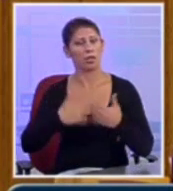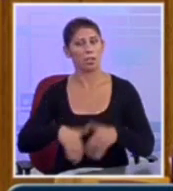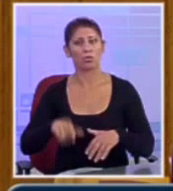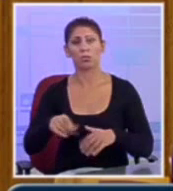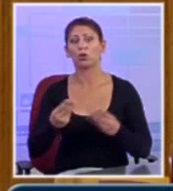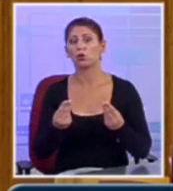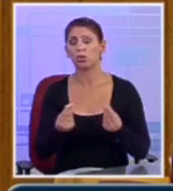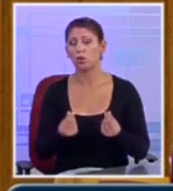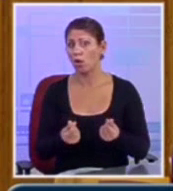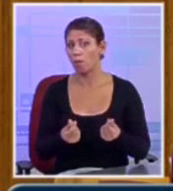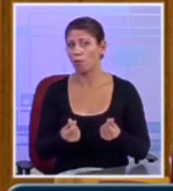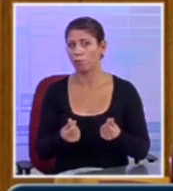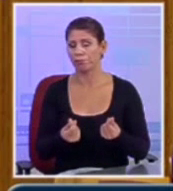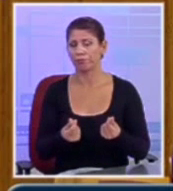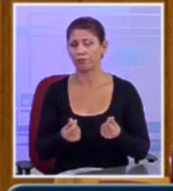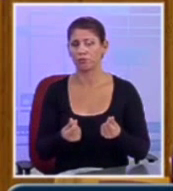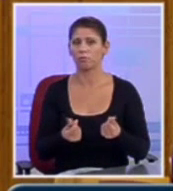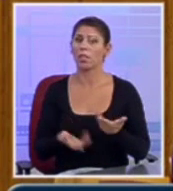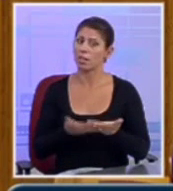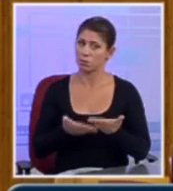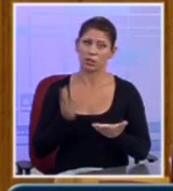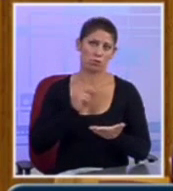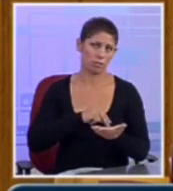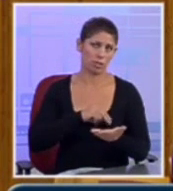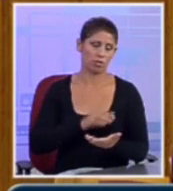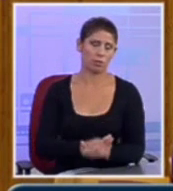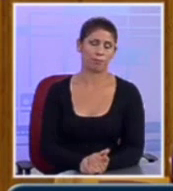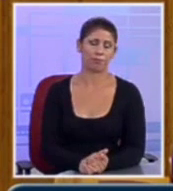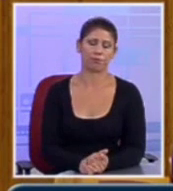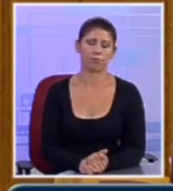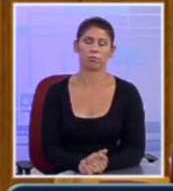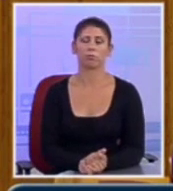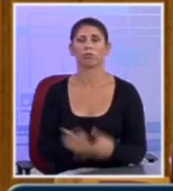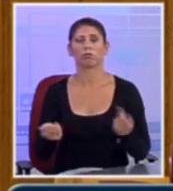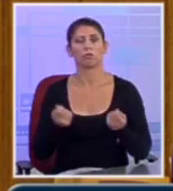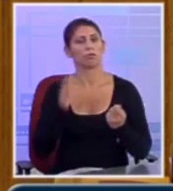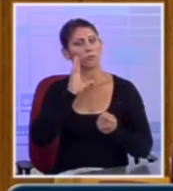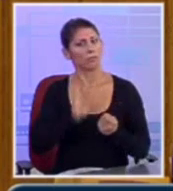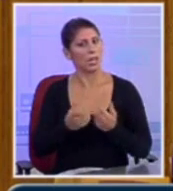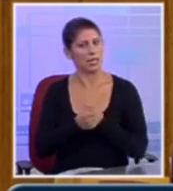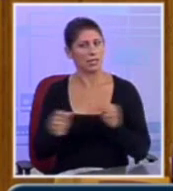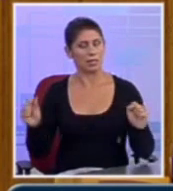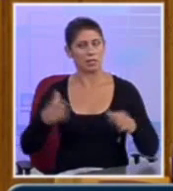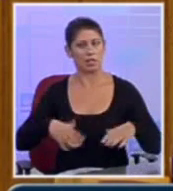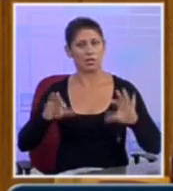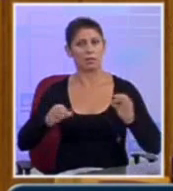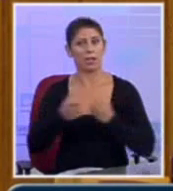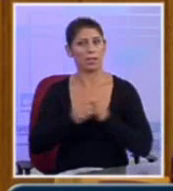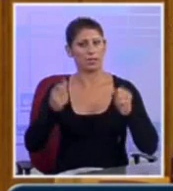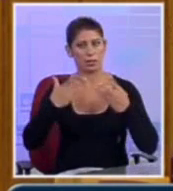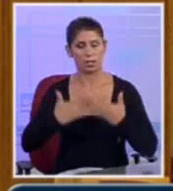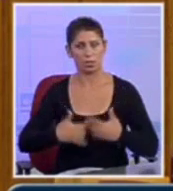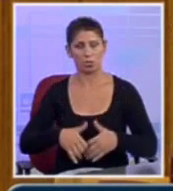με τον τρόπο που να λειτουργούν για να εξυπηρετούν συμφέροντα. Θα γίνουν πραγματικά ανεξάρτητες αρχές με ανεξάρτητη